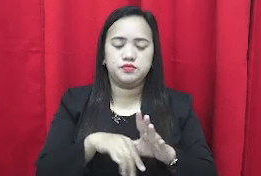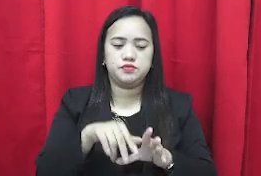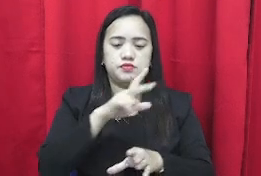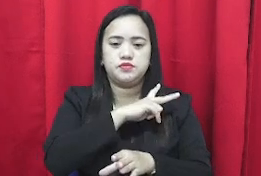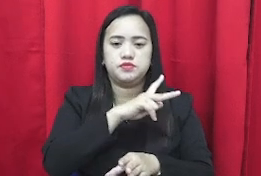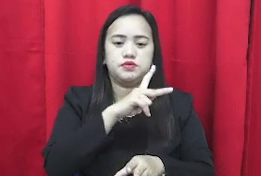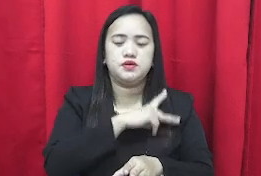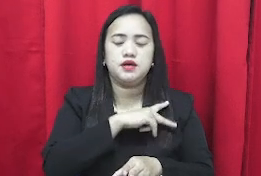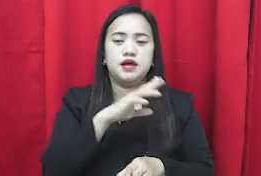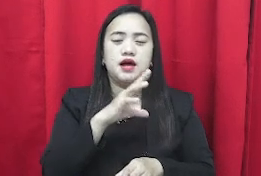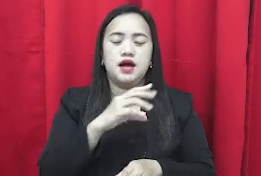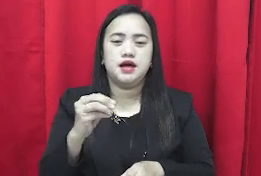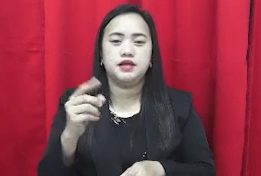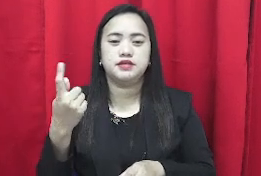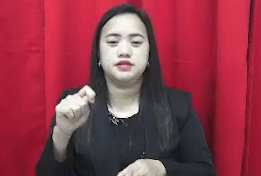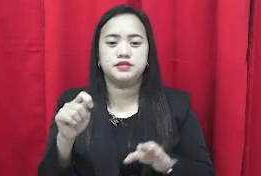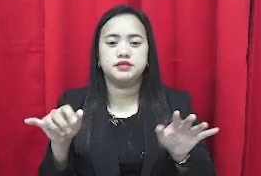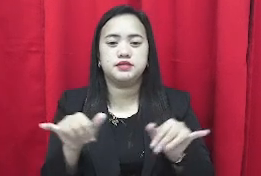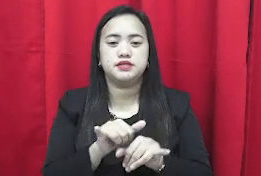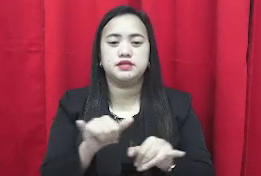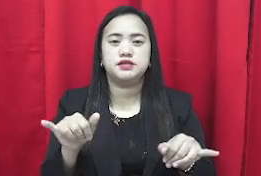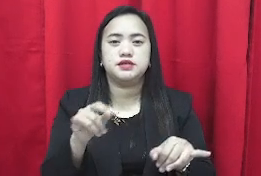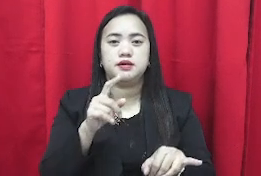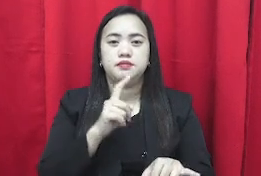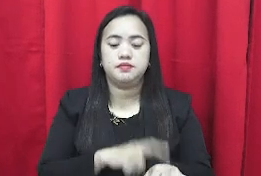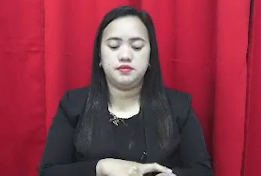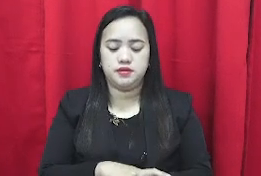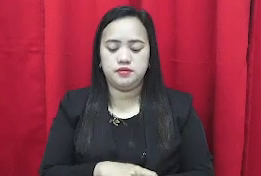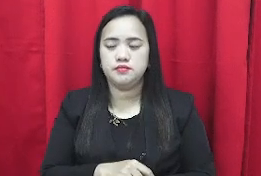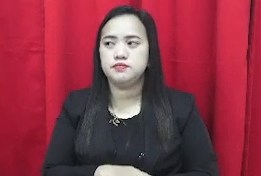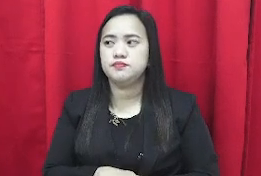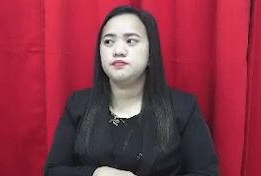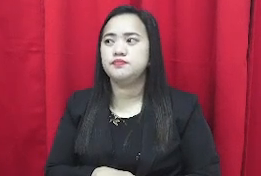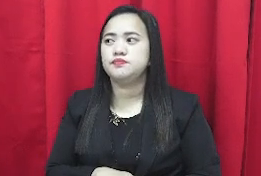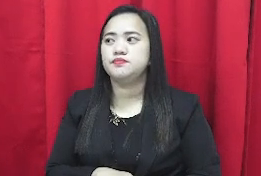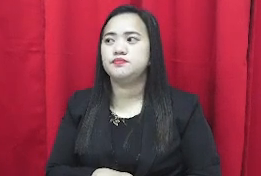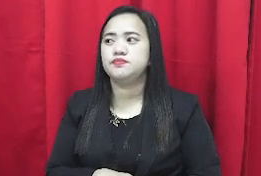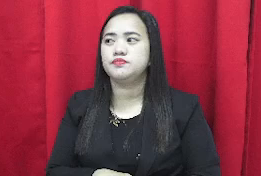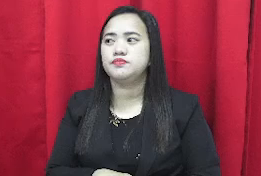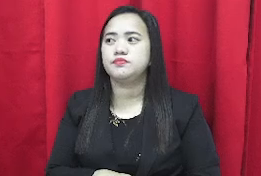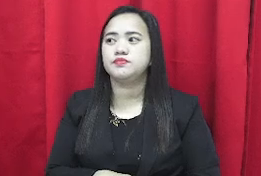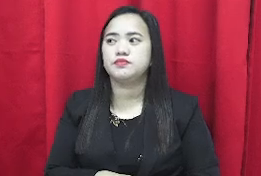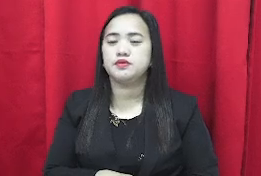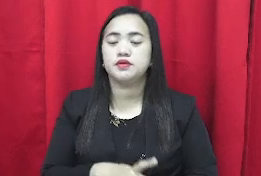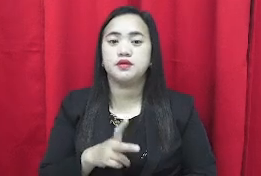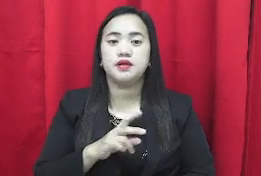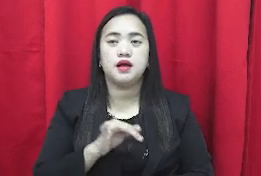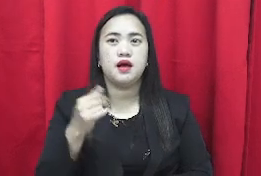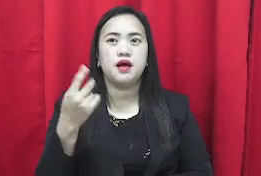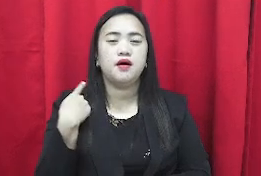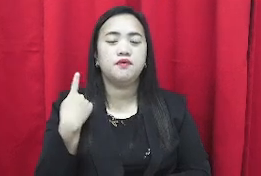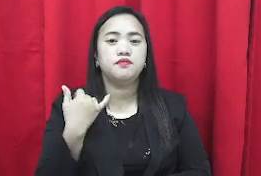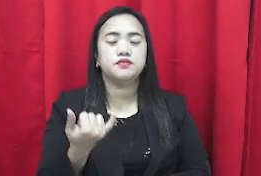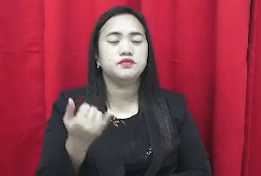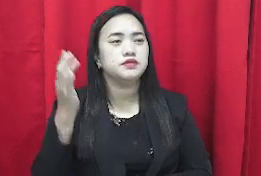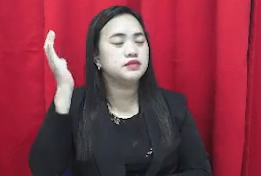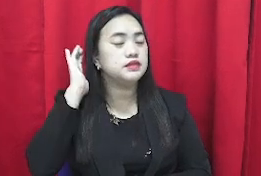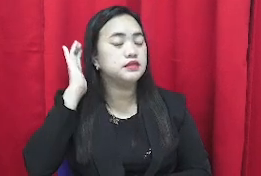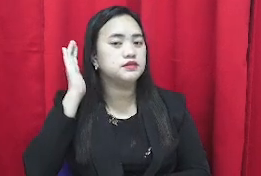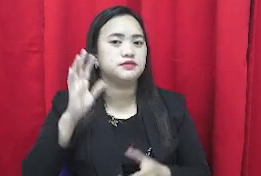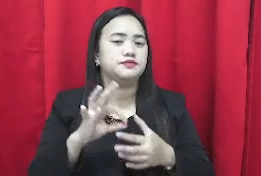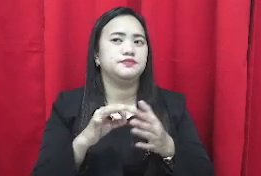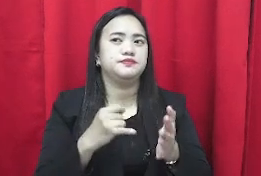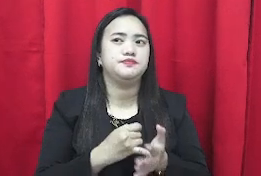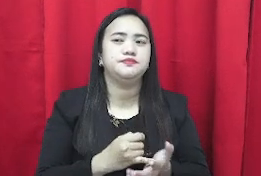see and at the same time Bibigyan niya yo ng kaya nga dito narinig ko ayoko lang magkaroon ng spoiler para magandang wala silang ano e wala